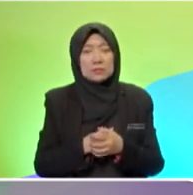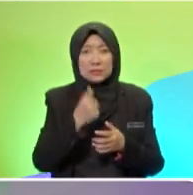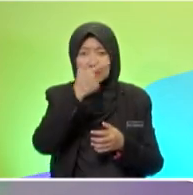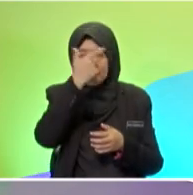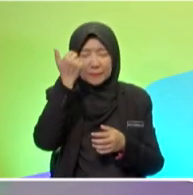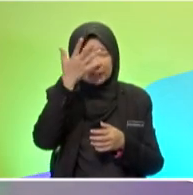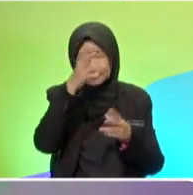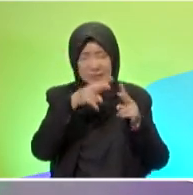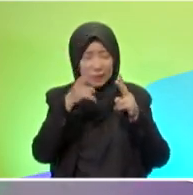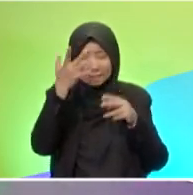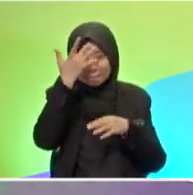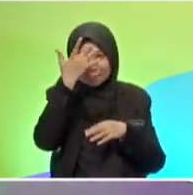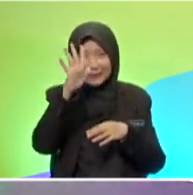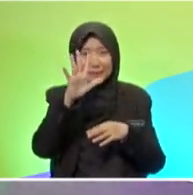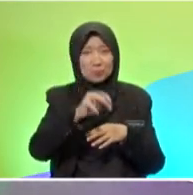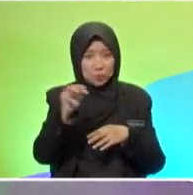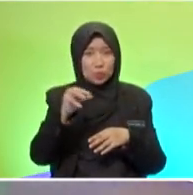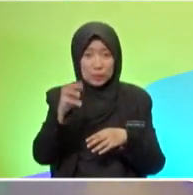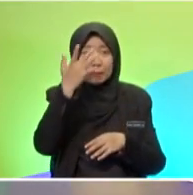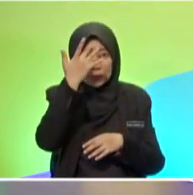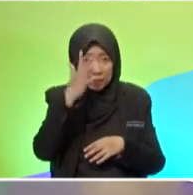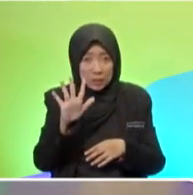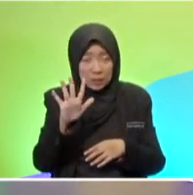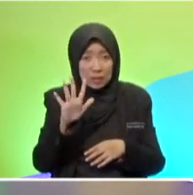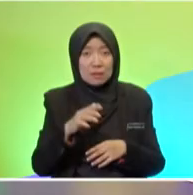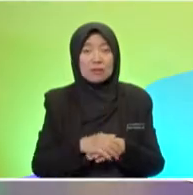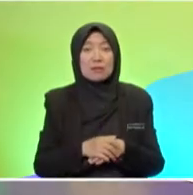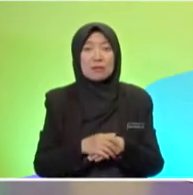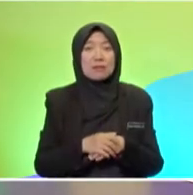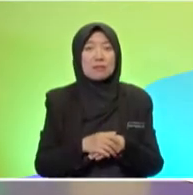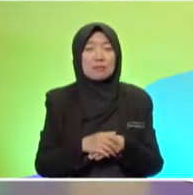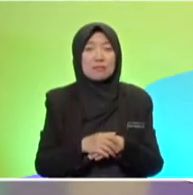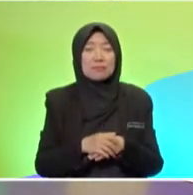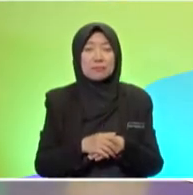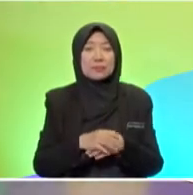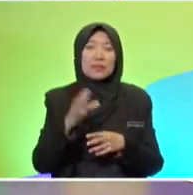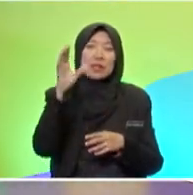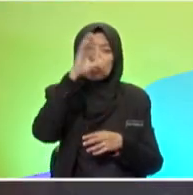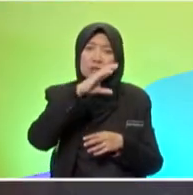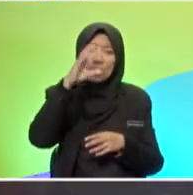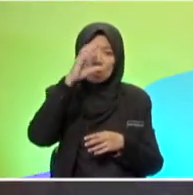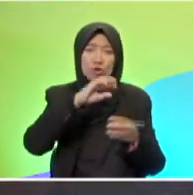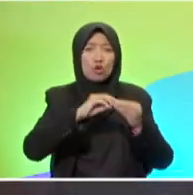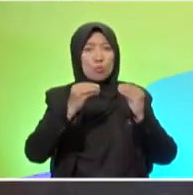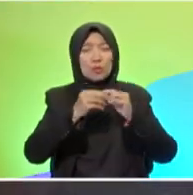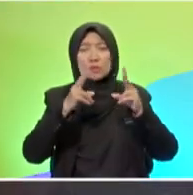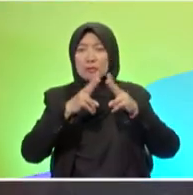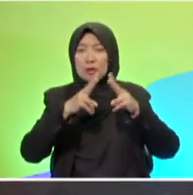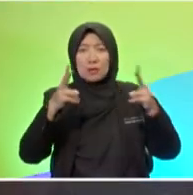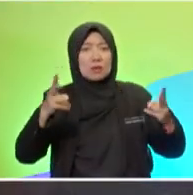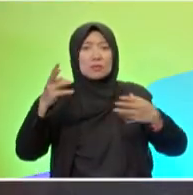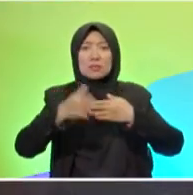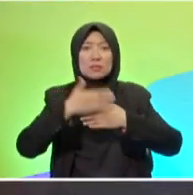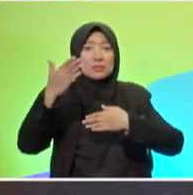Dan cikgu pasti murid-murid cikgu di rumah juga tahu. Kita pergi yang nombor paling senang. Okey.